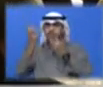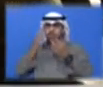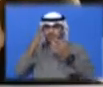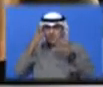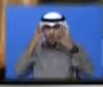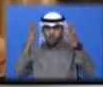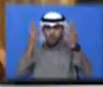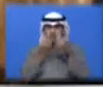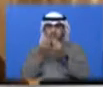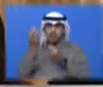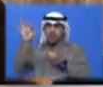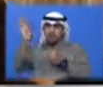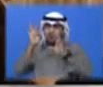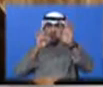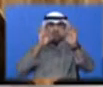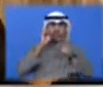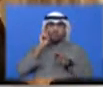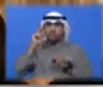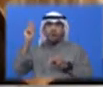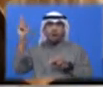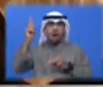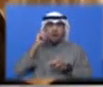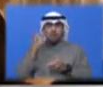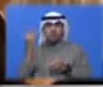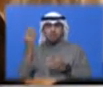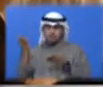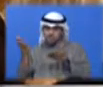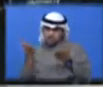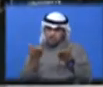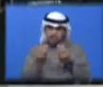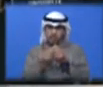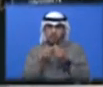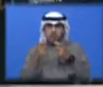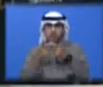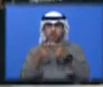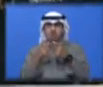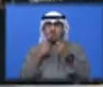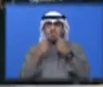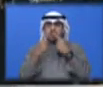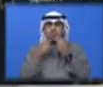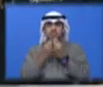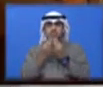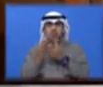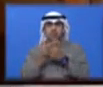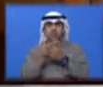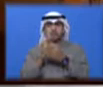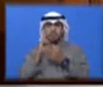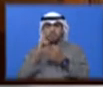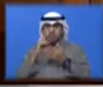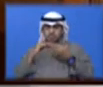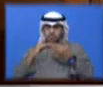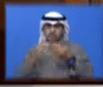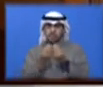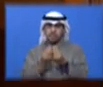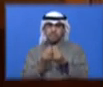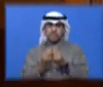على واقع النشاط البدني في دولة الكويت ووضع الحلول الناجعة. أهمية